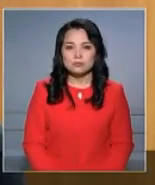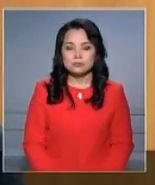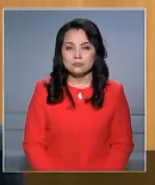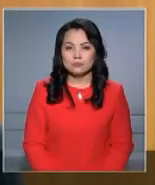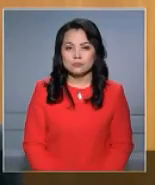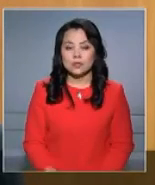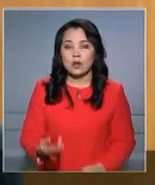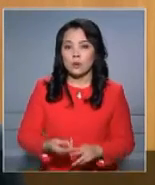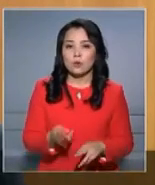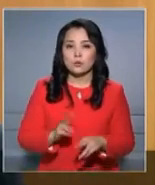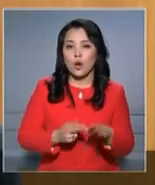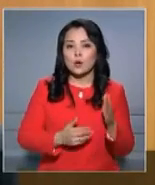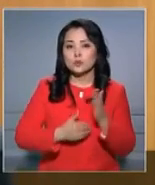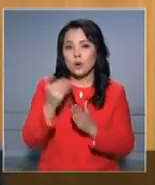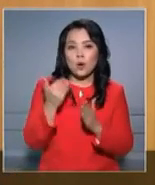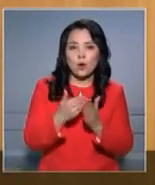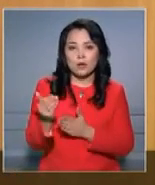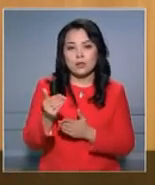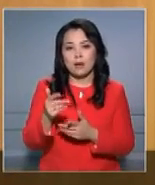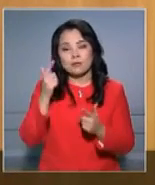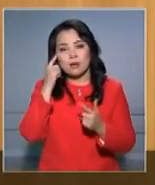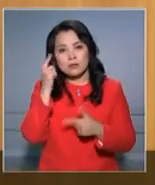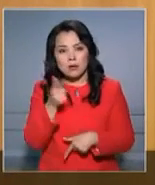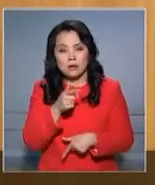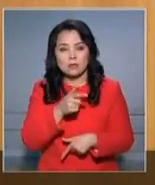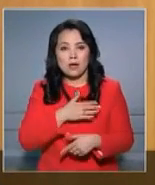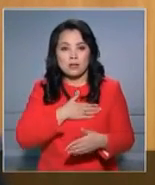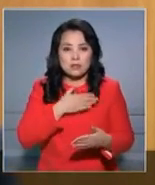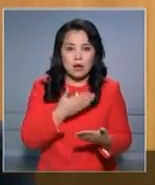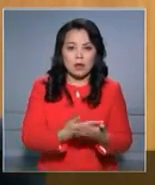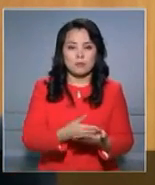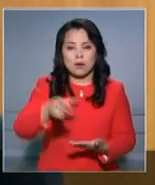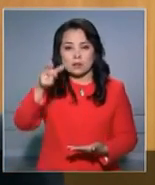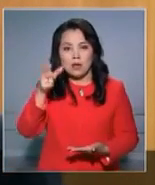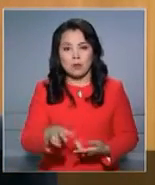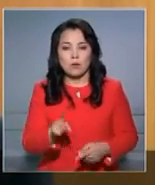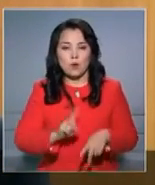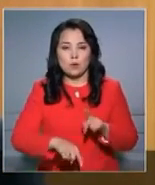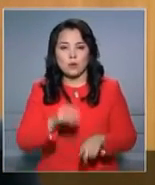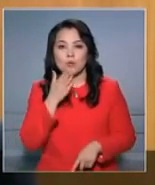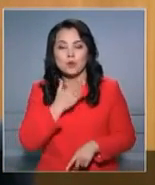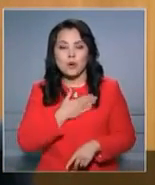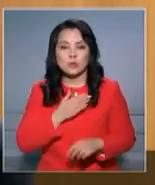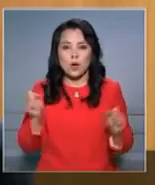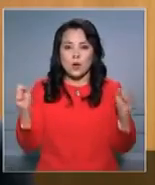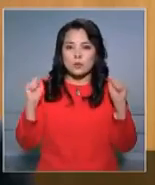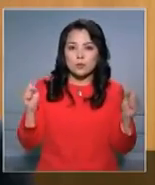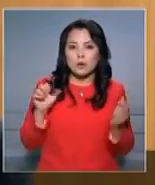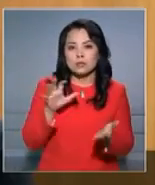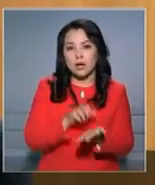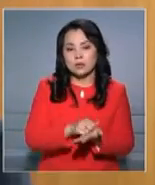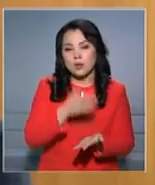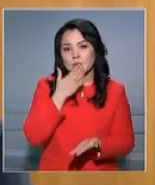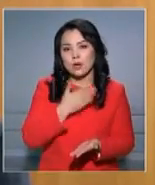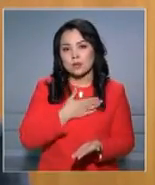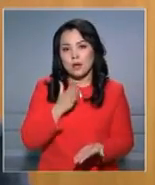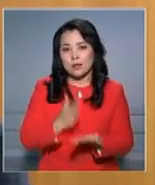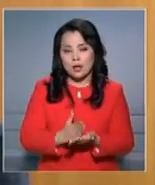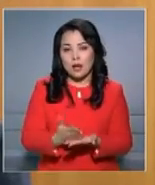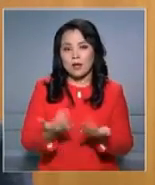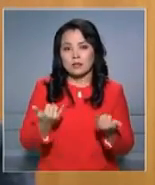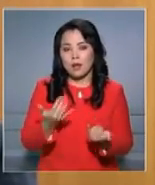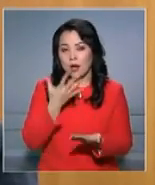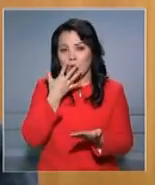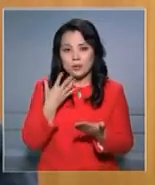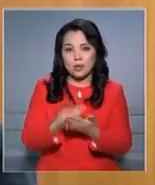человек. Бұл жоғары өмірлік ұстанымы бар өте белсенді азамат. Отан сүйгіш жан, спортпен де шұғылданады. Өз ісінің шебері қашанда